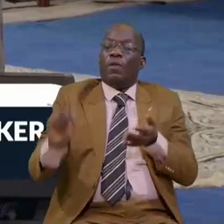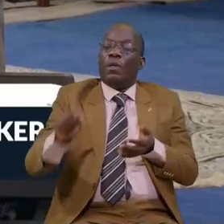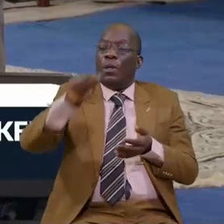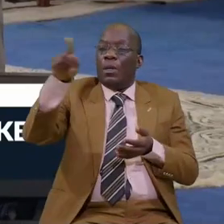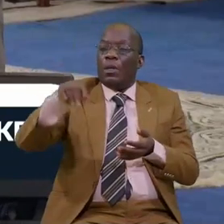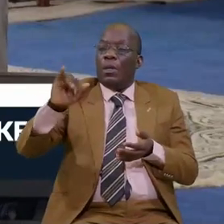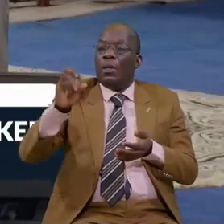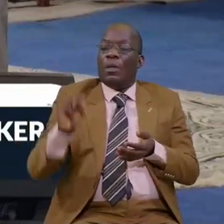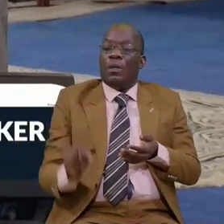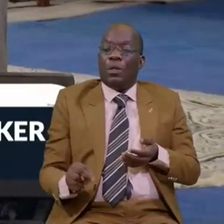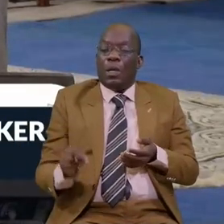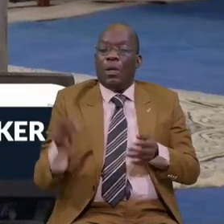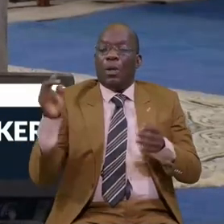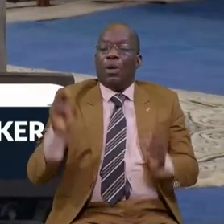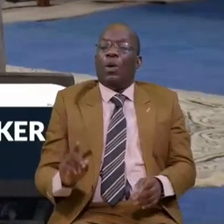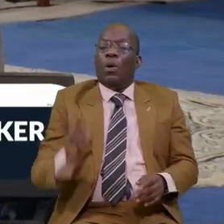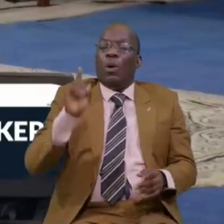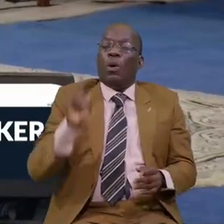celui qui porte la croix,